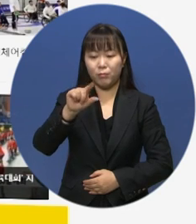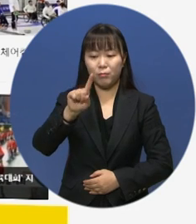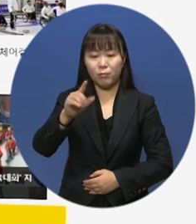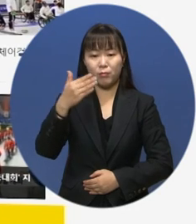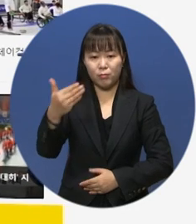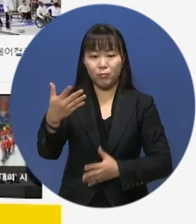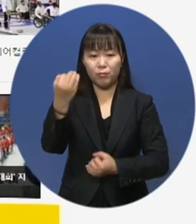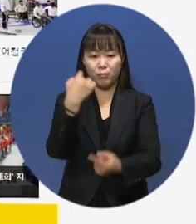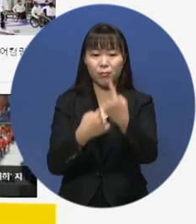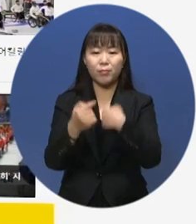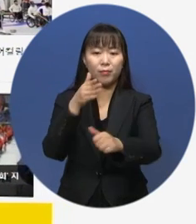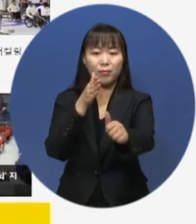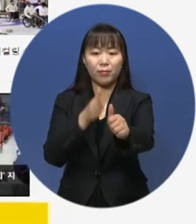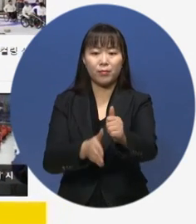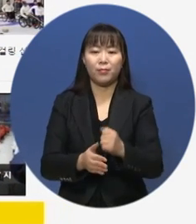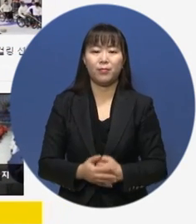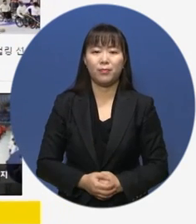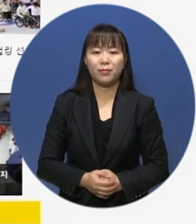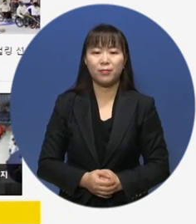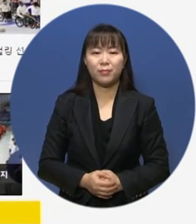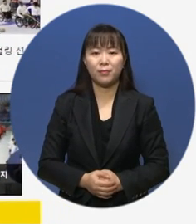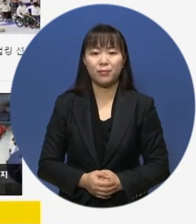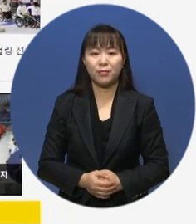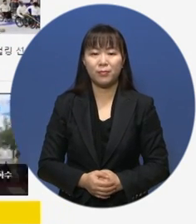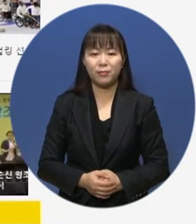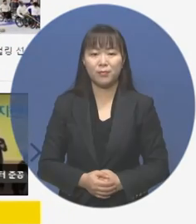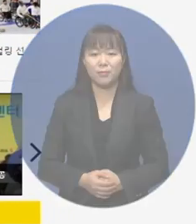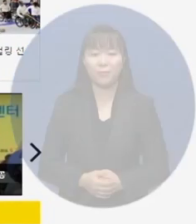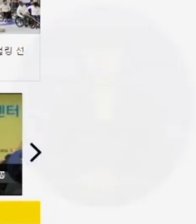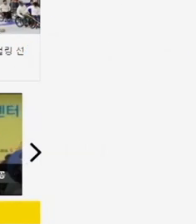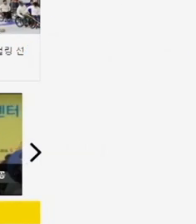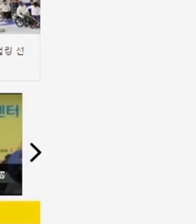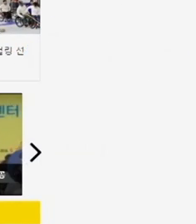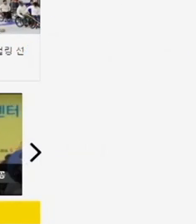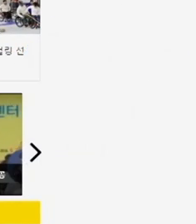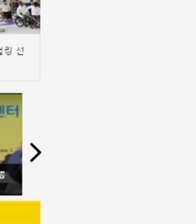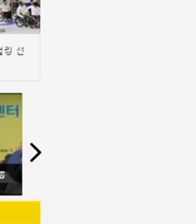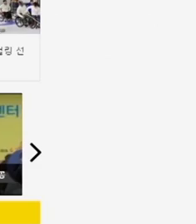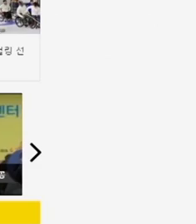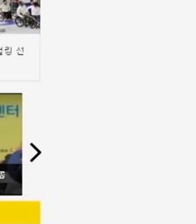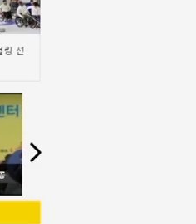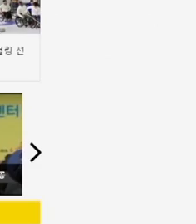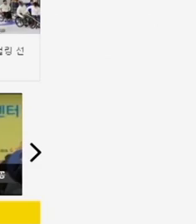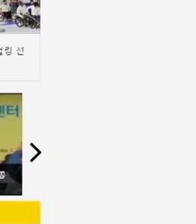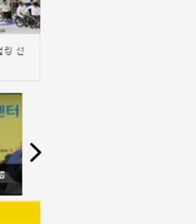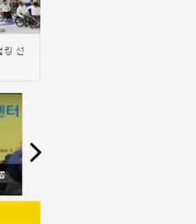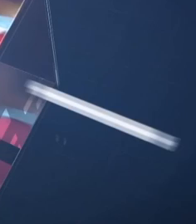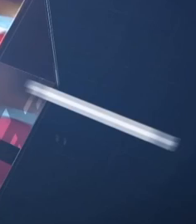전화번호 02-2655-9519로 많은 제보 바랍니다.